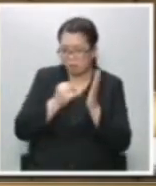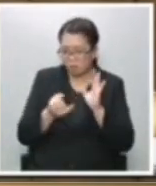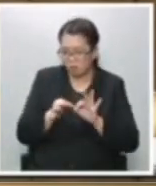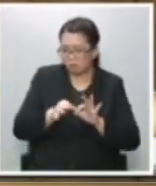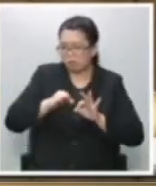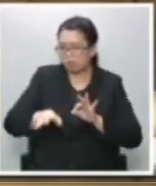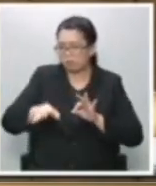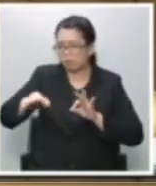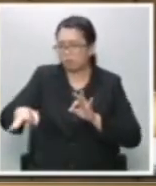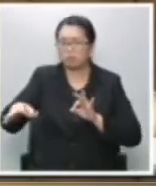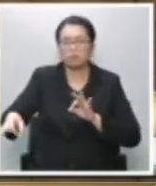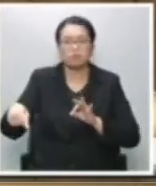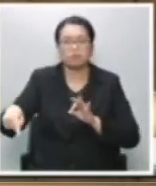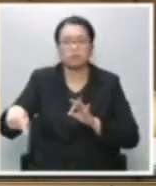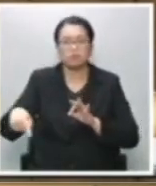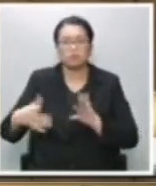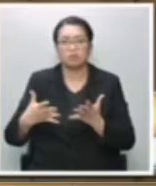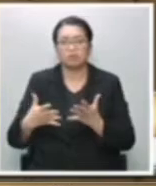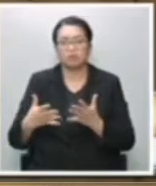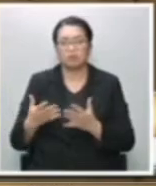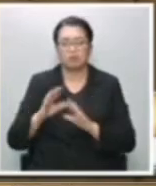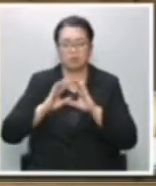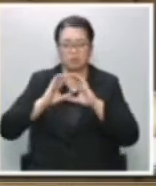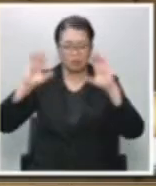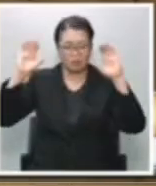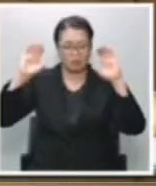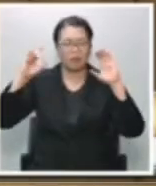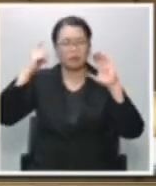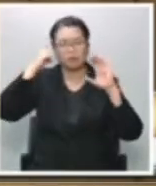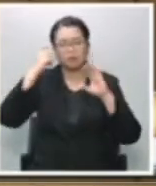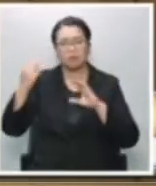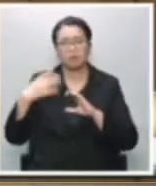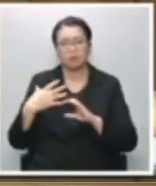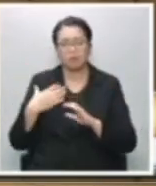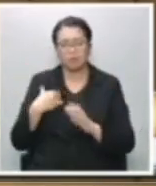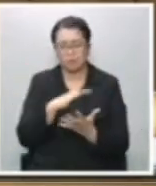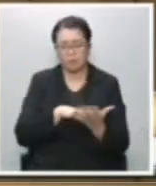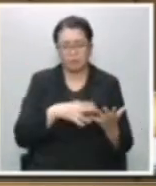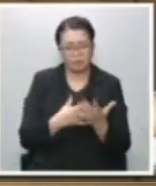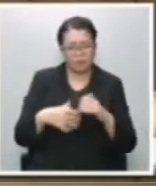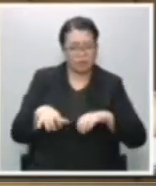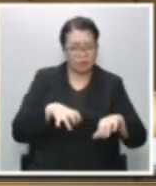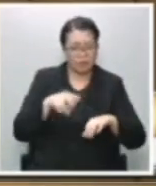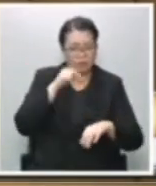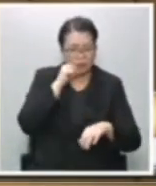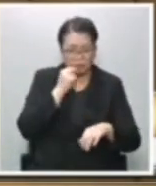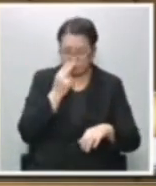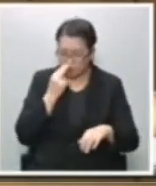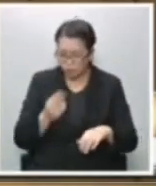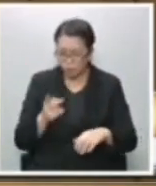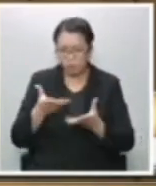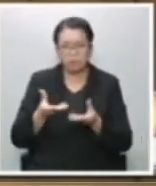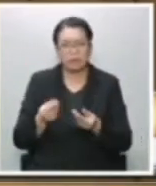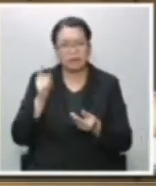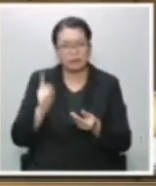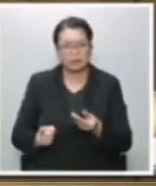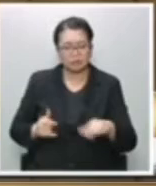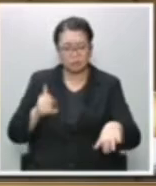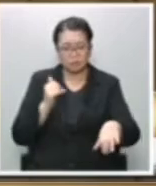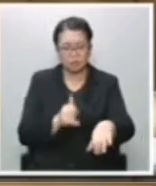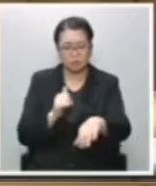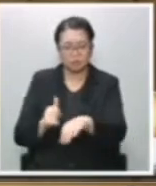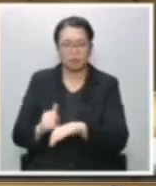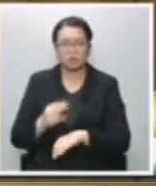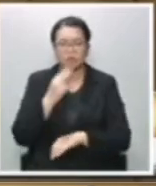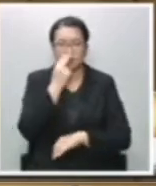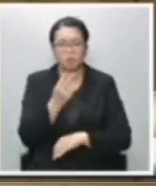างรัฐบาลโดยสทนช.ที่ท่านได้กล่าวถึงเมื่อสักครู่นี้นะครับเป็นผู้บริหารจัดการน้ำโดยรวมทั้งหมดนะครับก็ได้มี